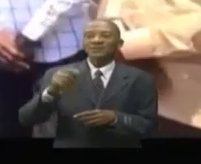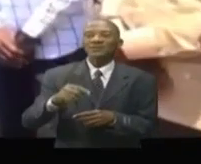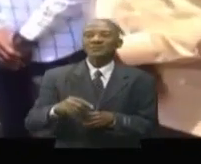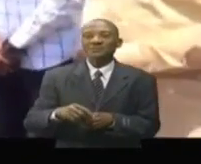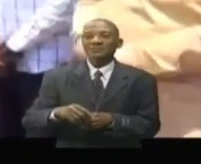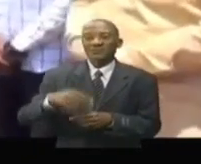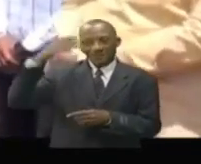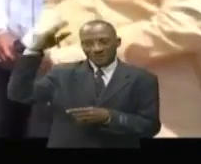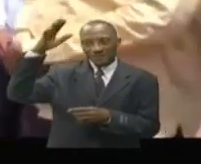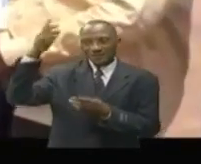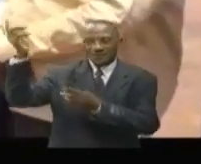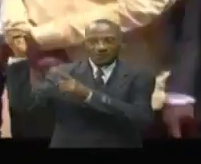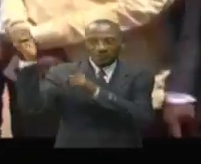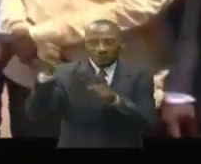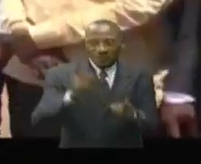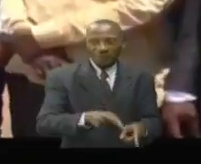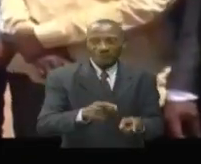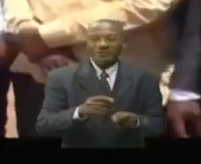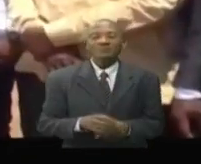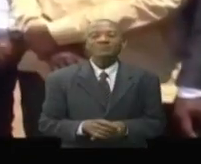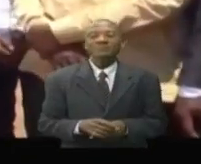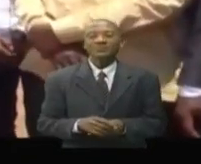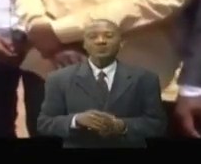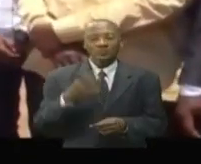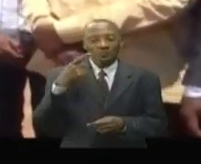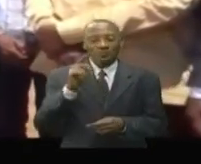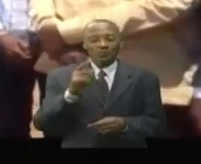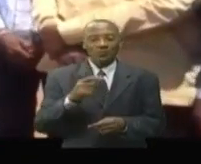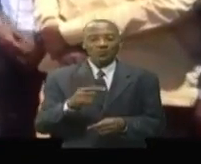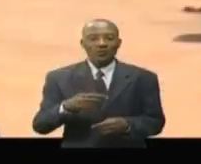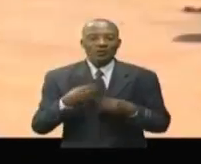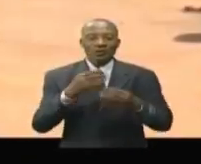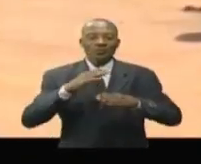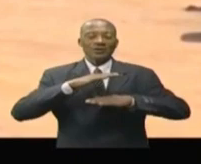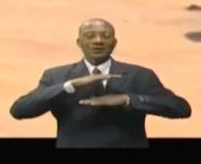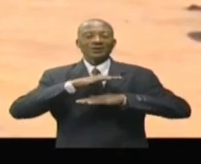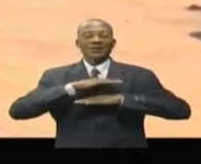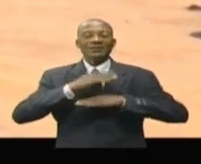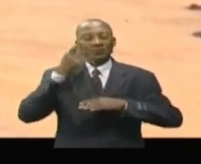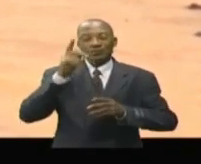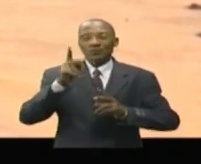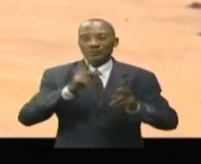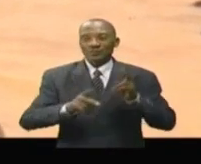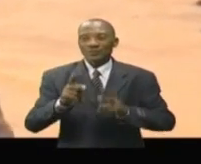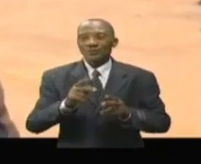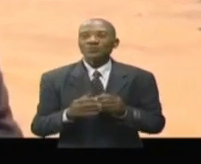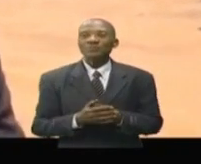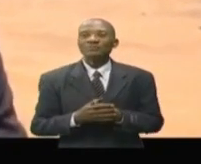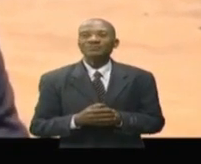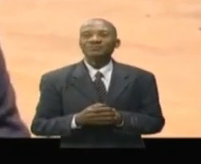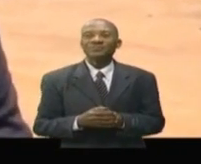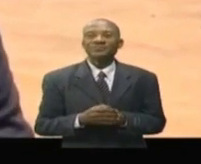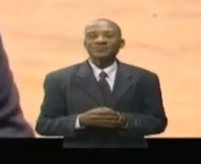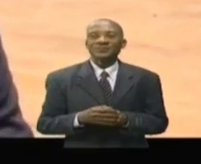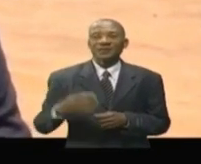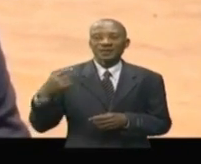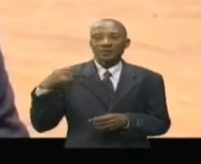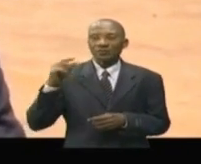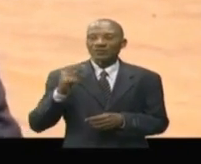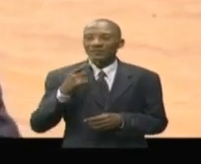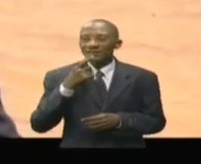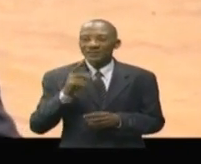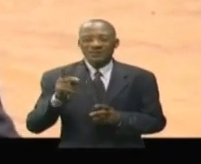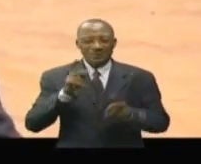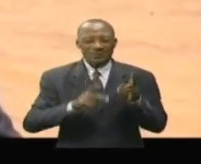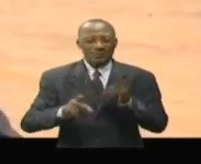qui y voient un ouf de soulagement pour les populations de ces territoires. Au nom de la population du territoire de Pueto, Nous ne pouvons que